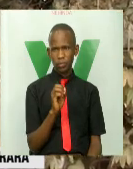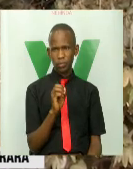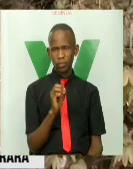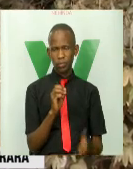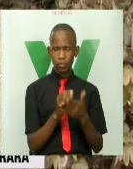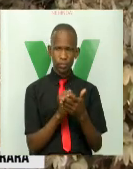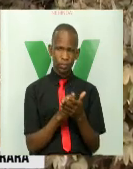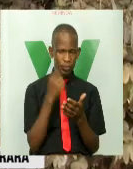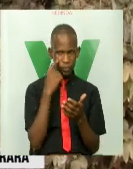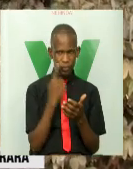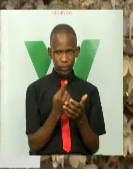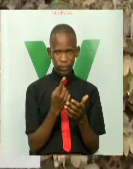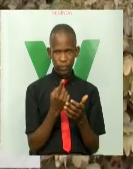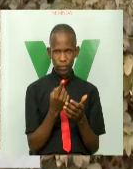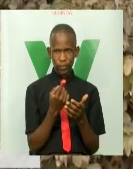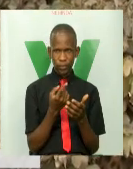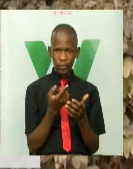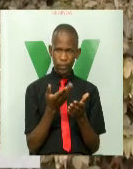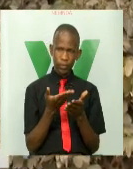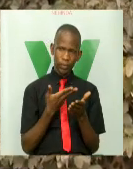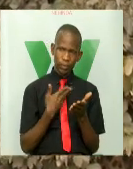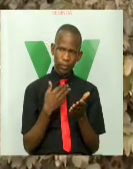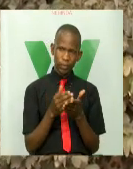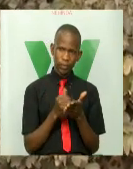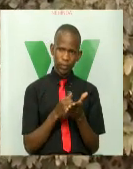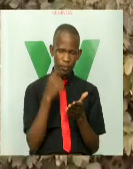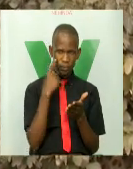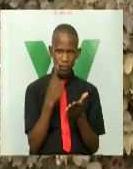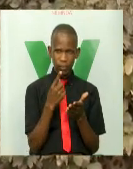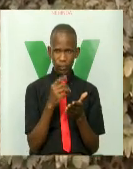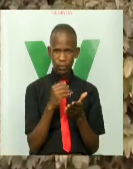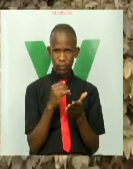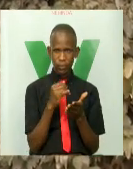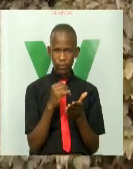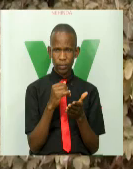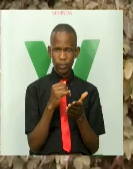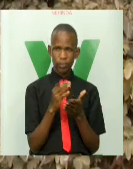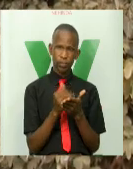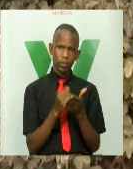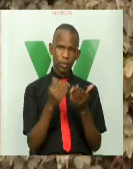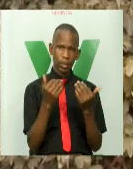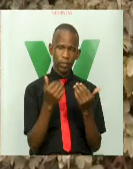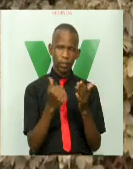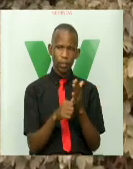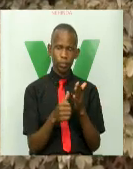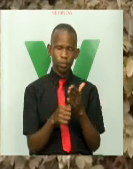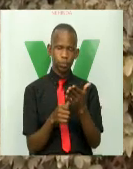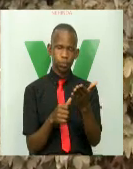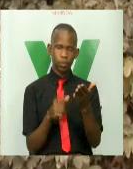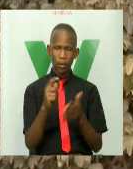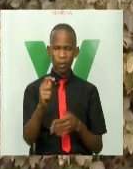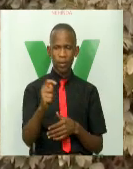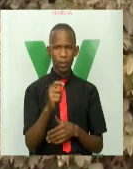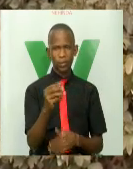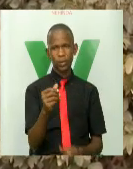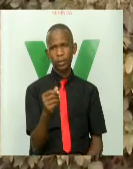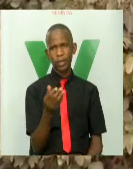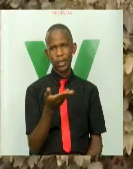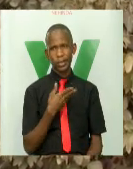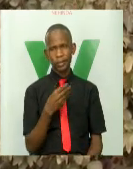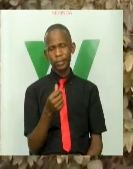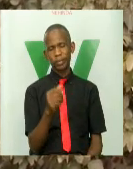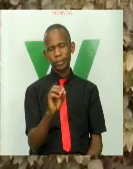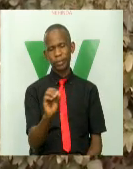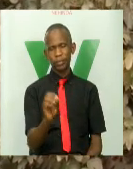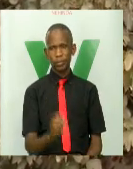bakabanyikira mu laboratorio aho ibara university namara bana munjaga kurangi namana